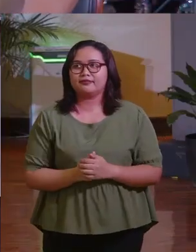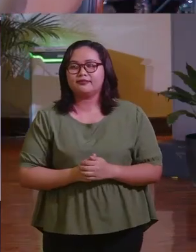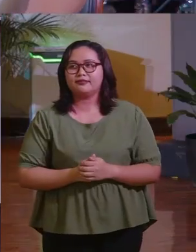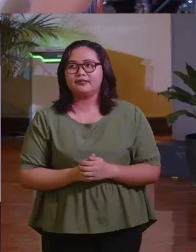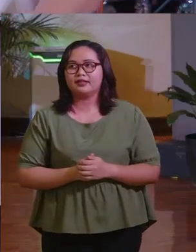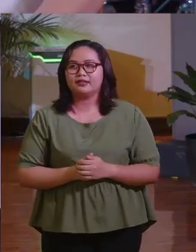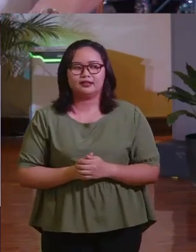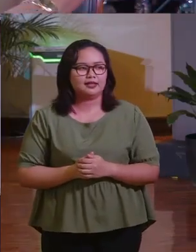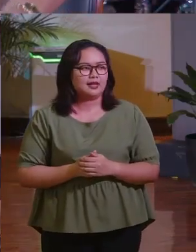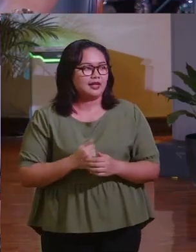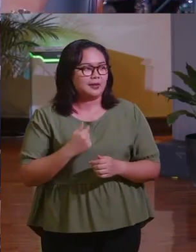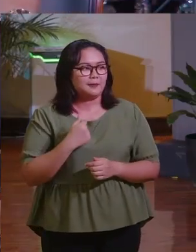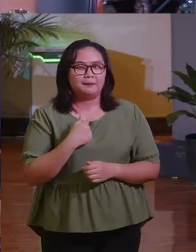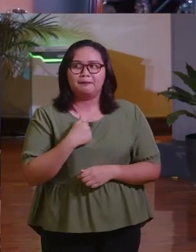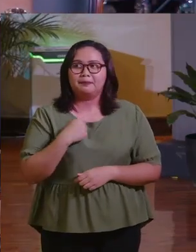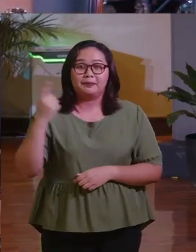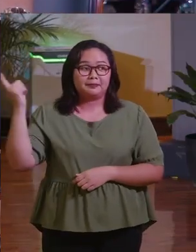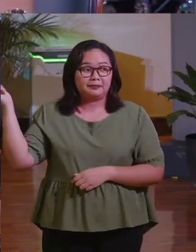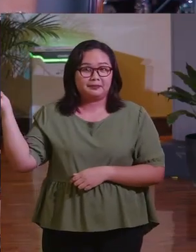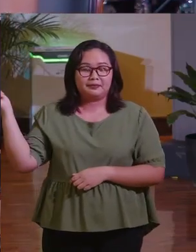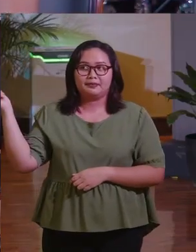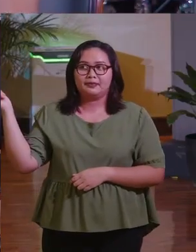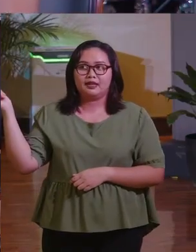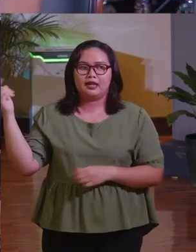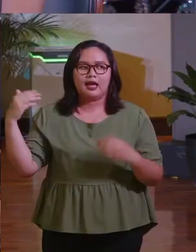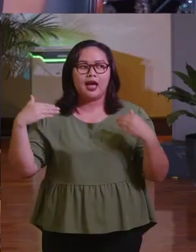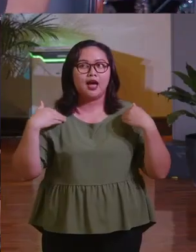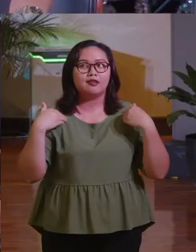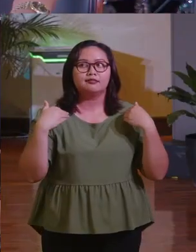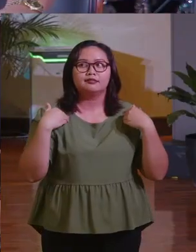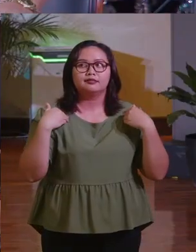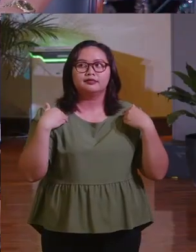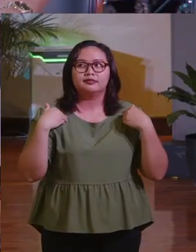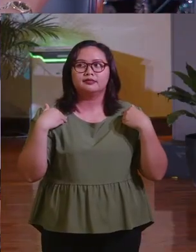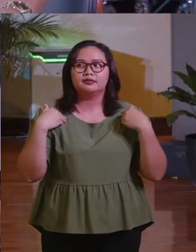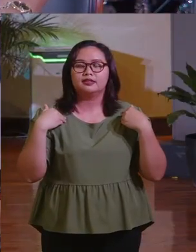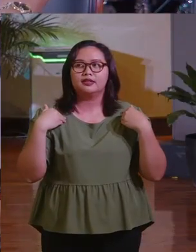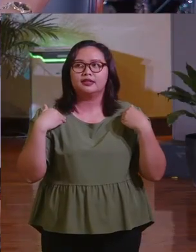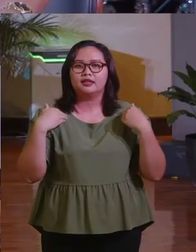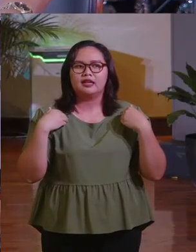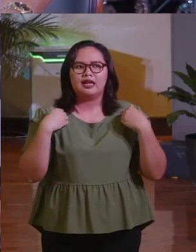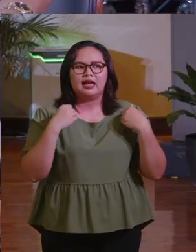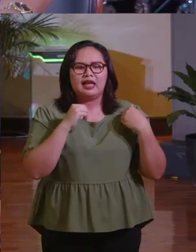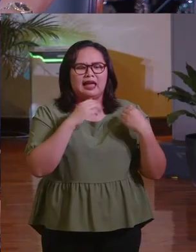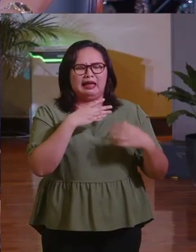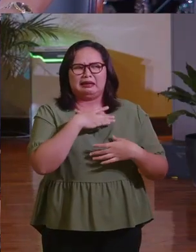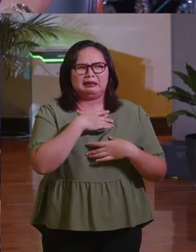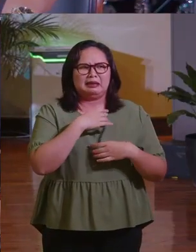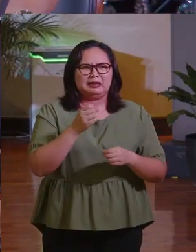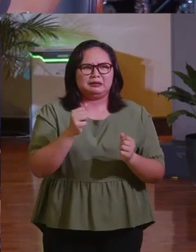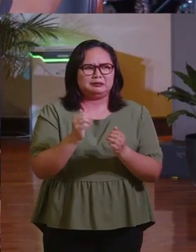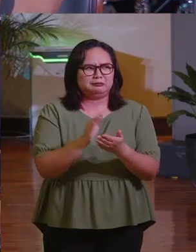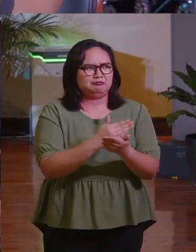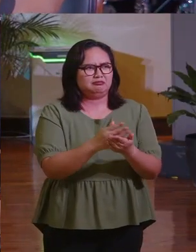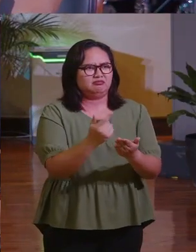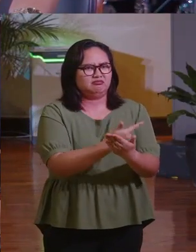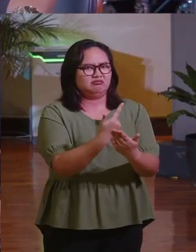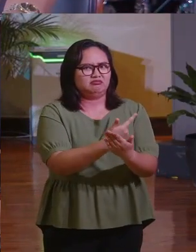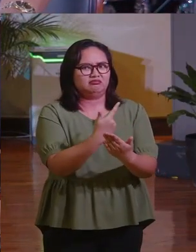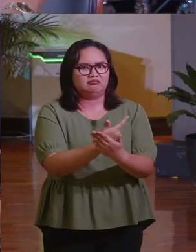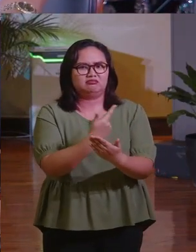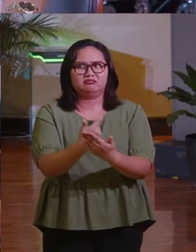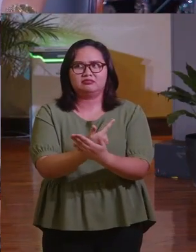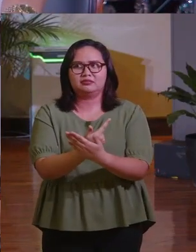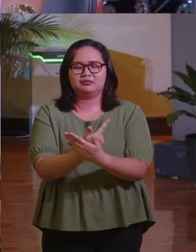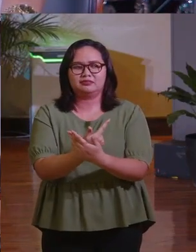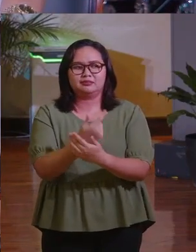Sapagkat ako din po, meron po akong mga ayaw share ng gospel. No? Kasi sa